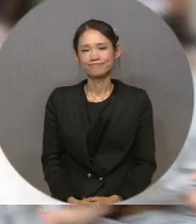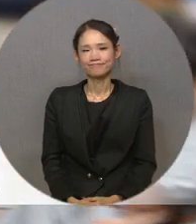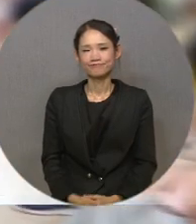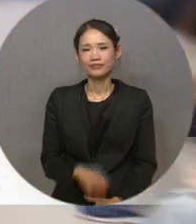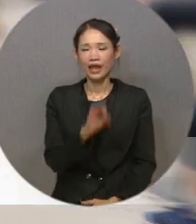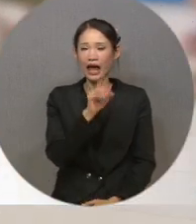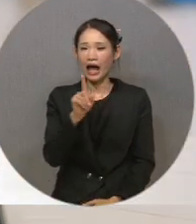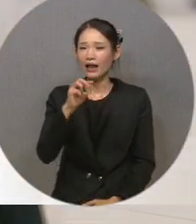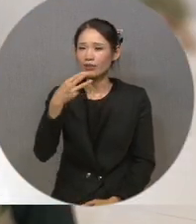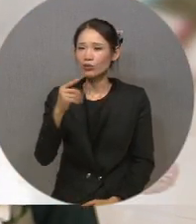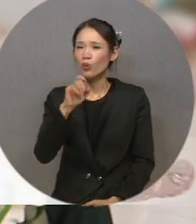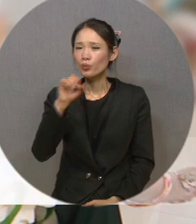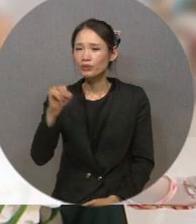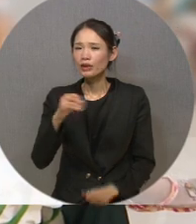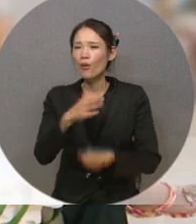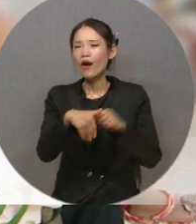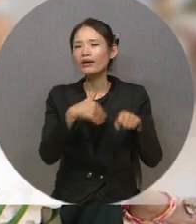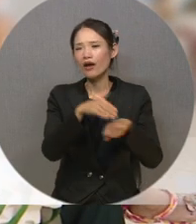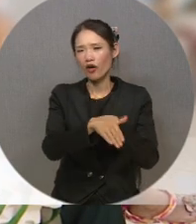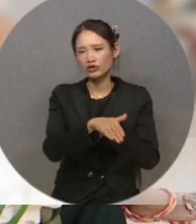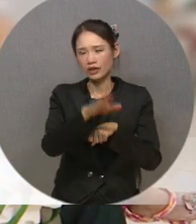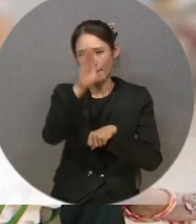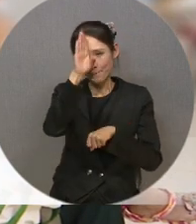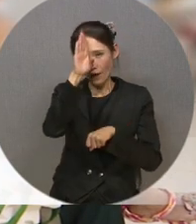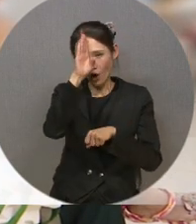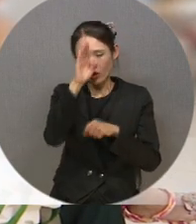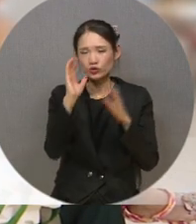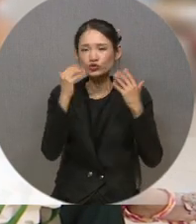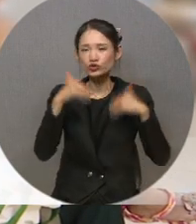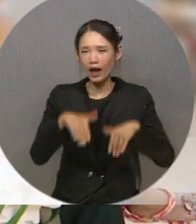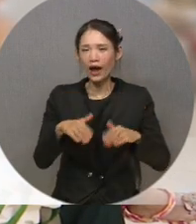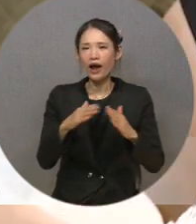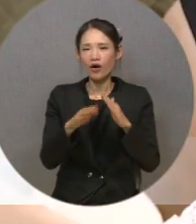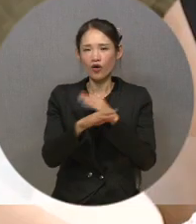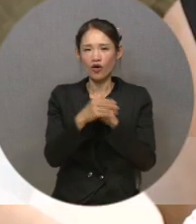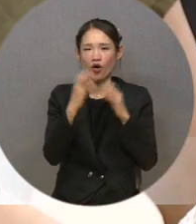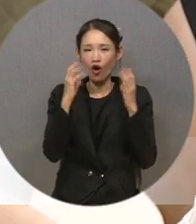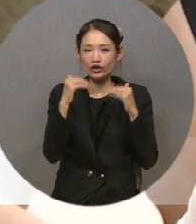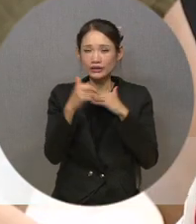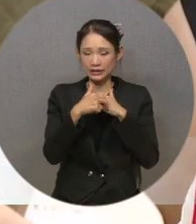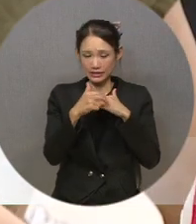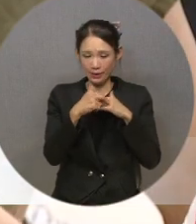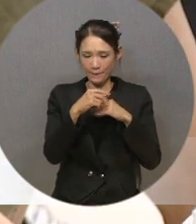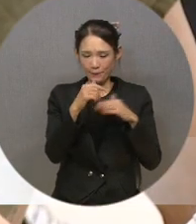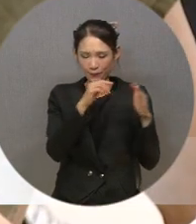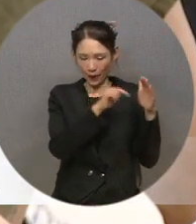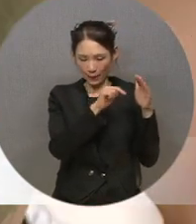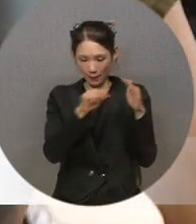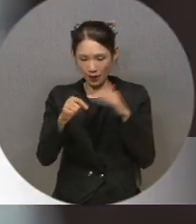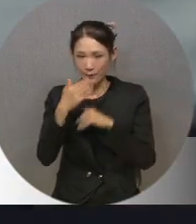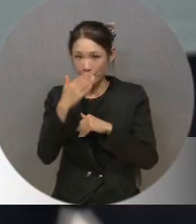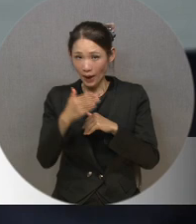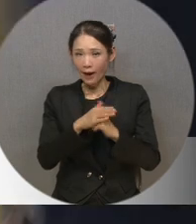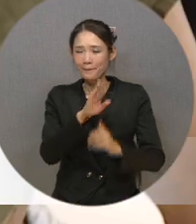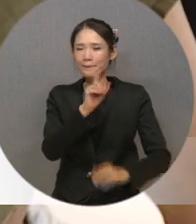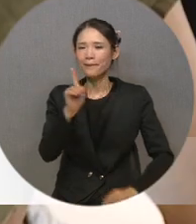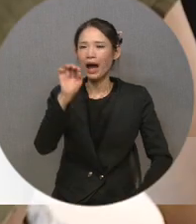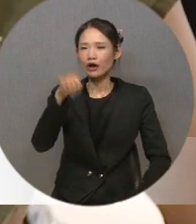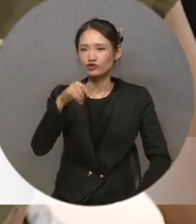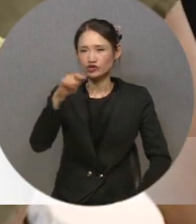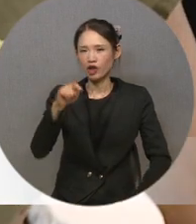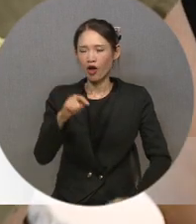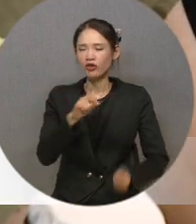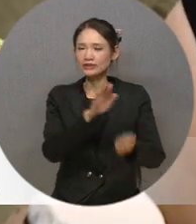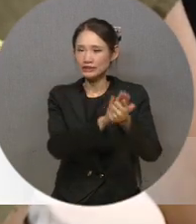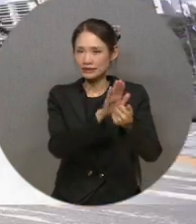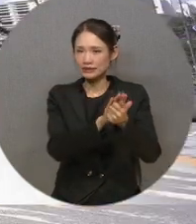아토피와 같은 환경성 질환을 앓는 취약계층 어린이가 어느 병원에서든 진료를 받을 수 있도록 하는 바우처 지급 방안이